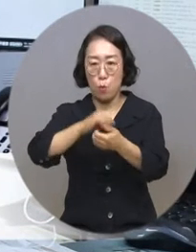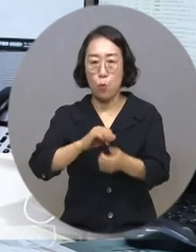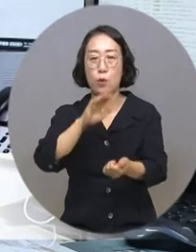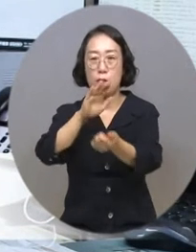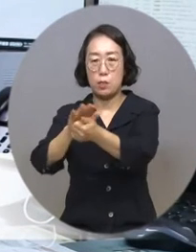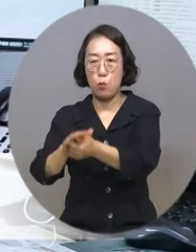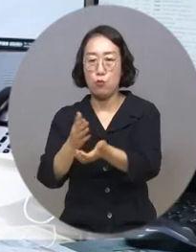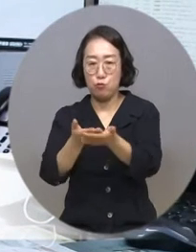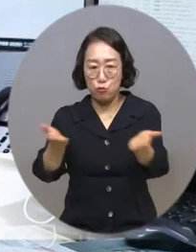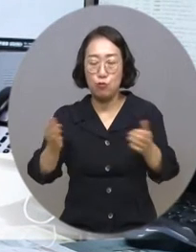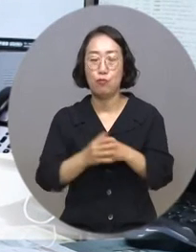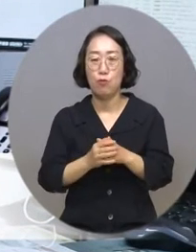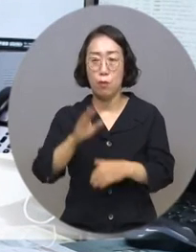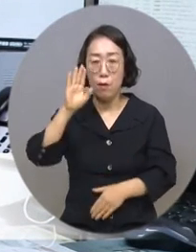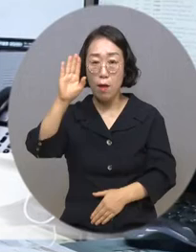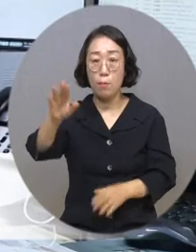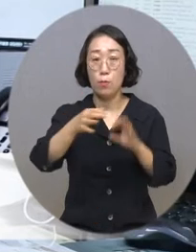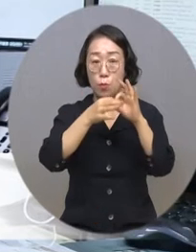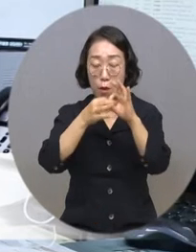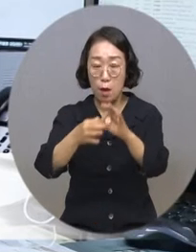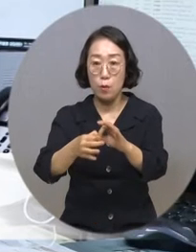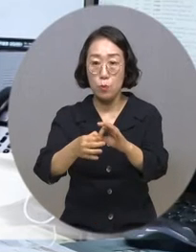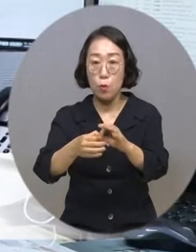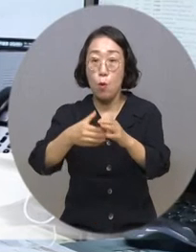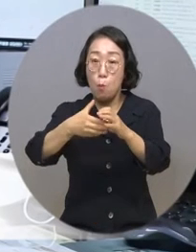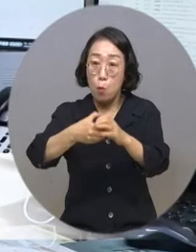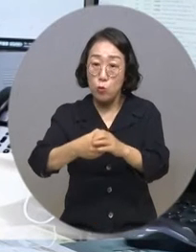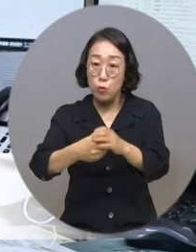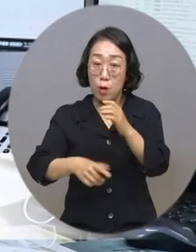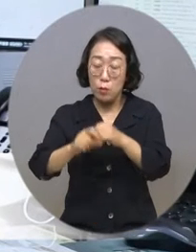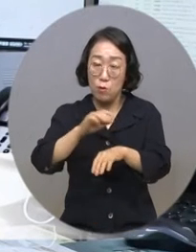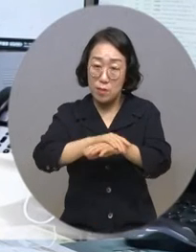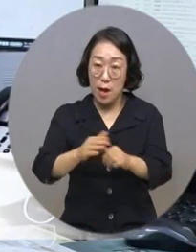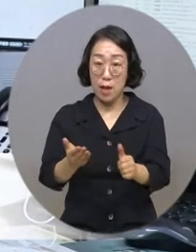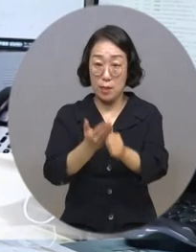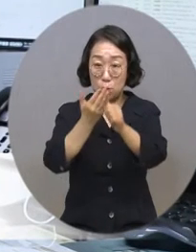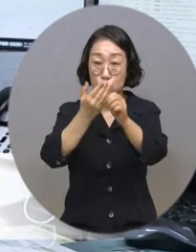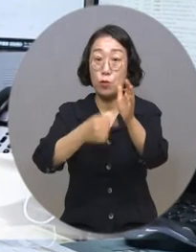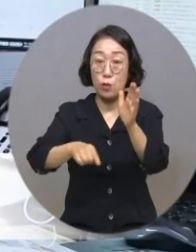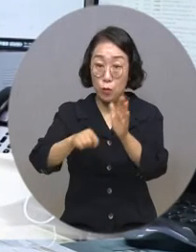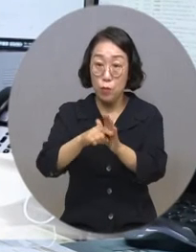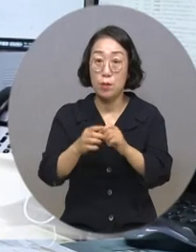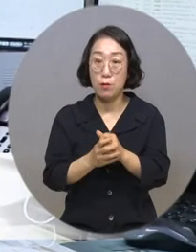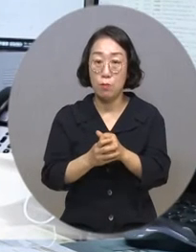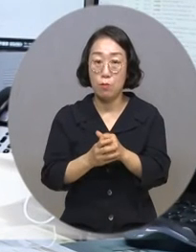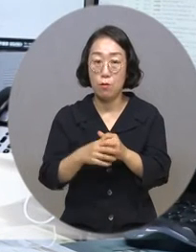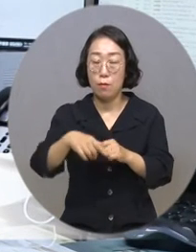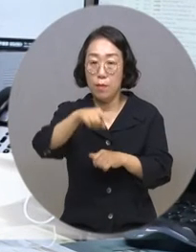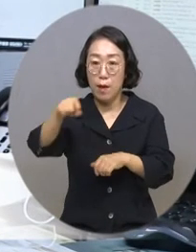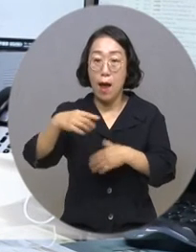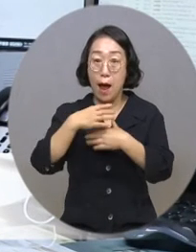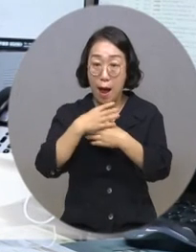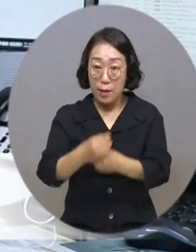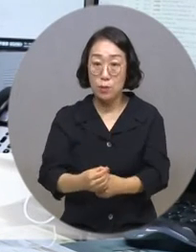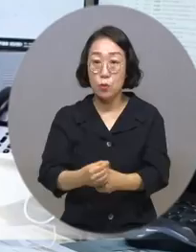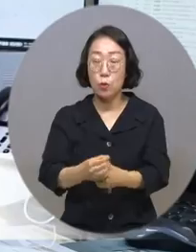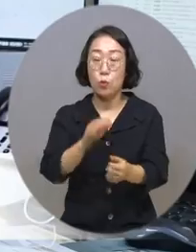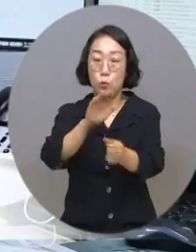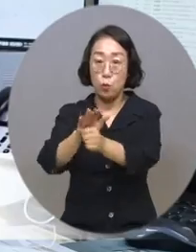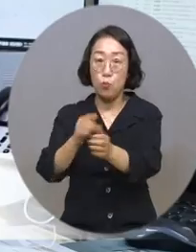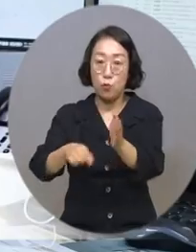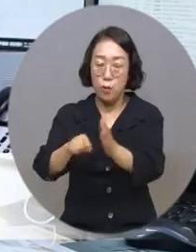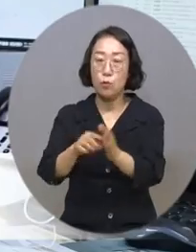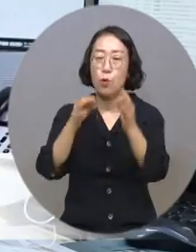있습니다. 앞으로도 지속적으로 복숭아 품질 향상과 복숭아 재배 농가의 안정적인 생산 기반을